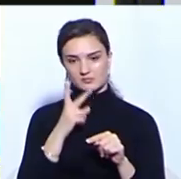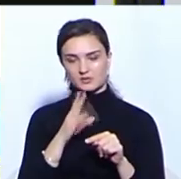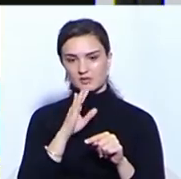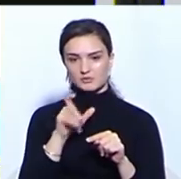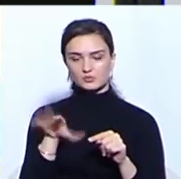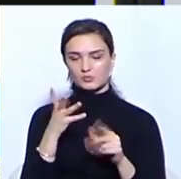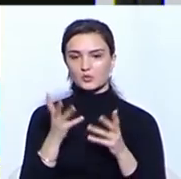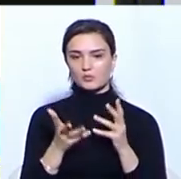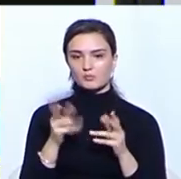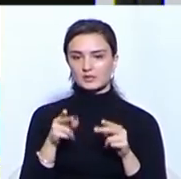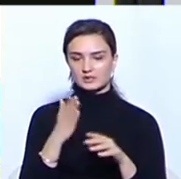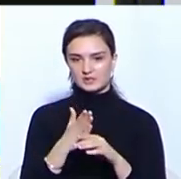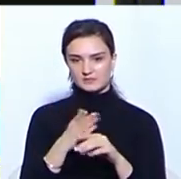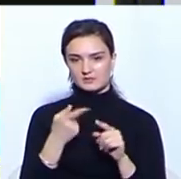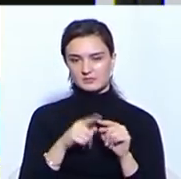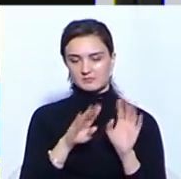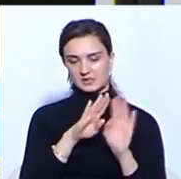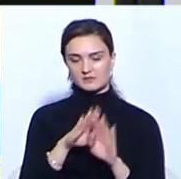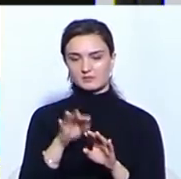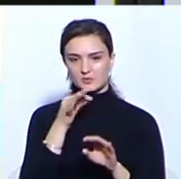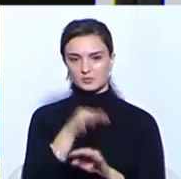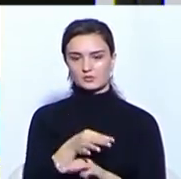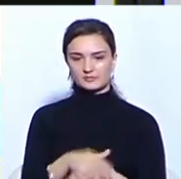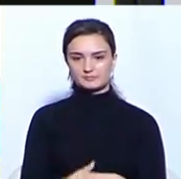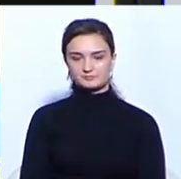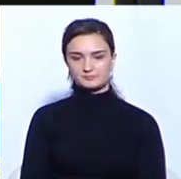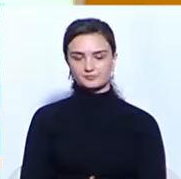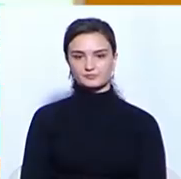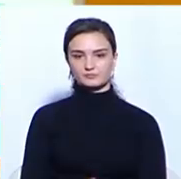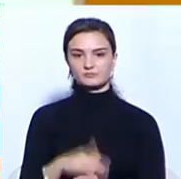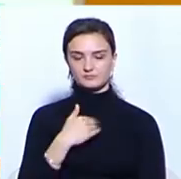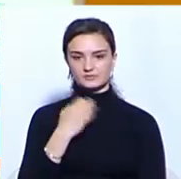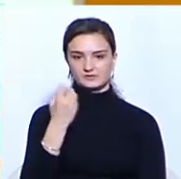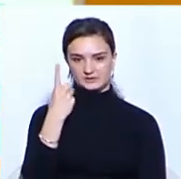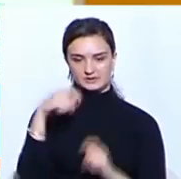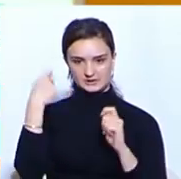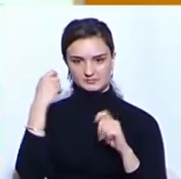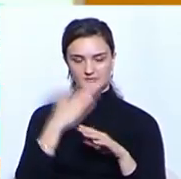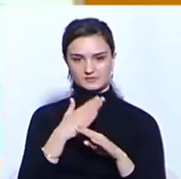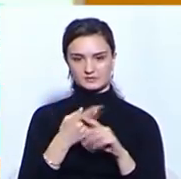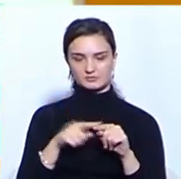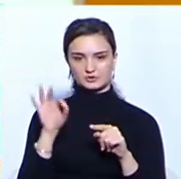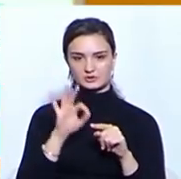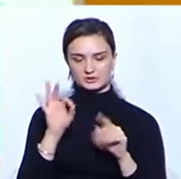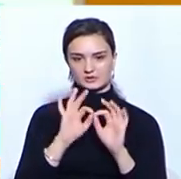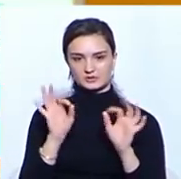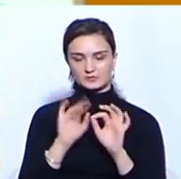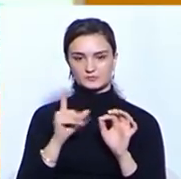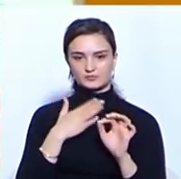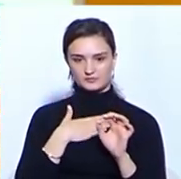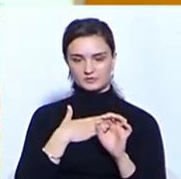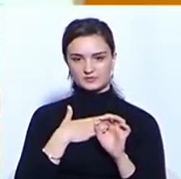ქალბატონს რომელი ოპერაცია გააკეთებული, იმის მიხედვით არის პასუხი. ჩვენ კიდევ ერთი პატარა კლიპი გვაქვს იმის შესახსენებლად, რომ